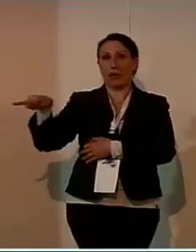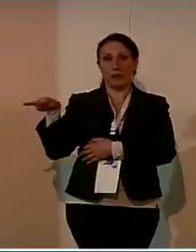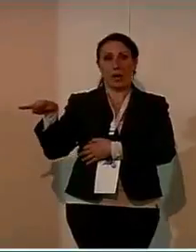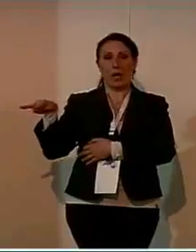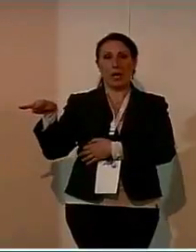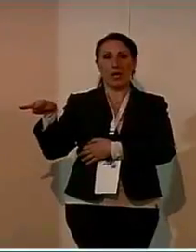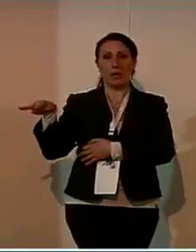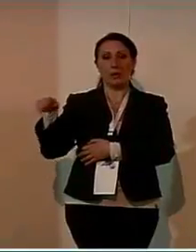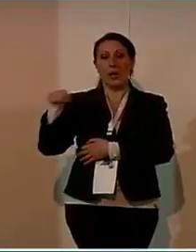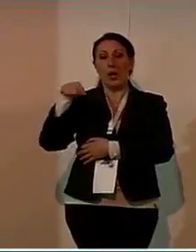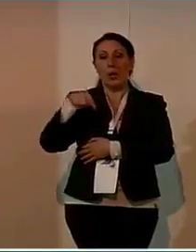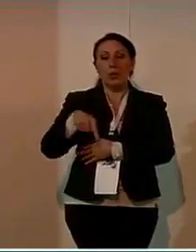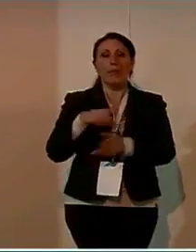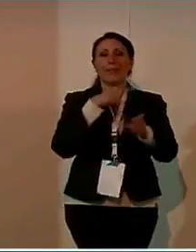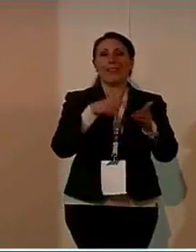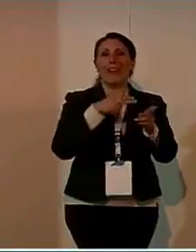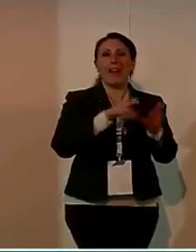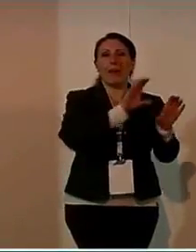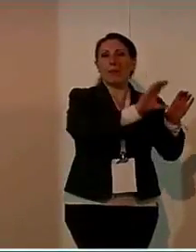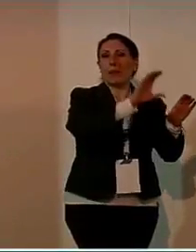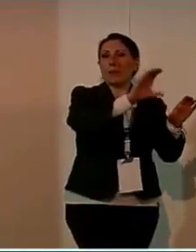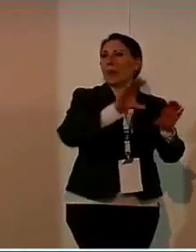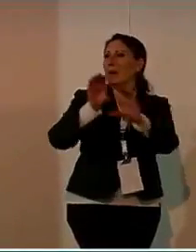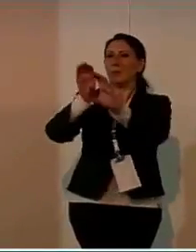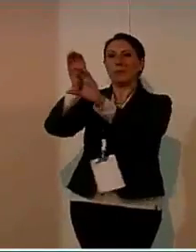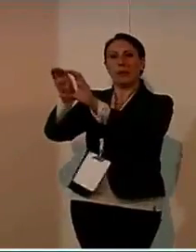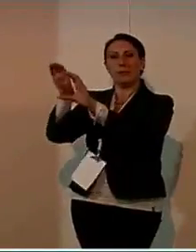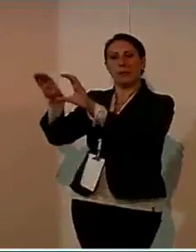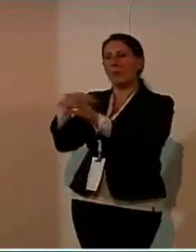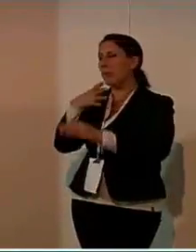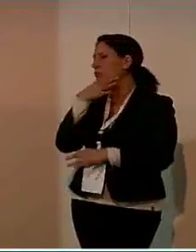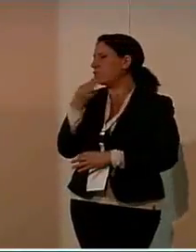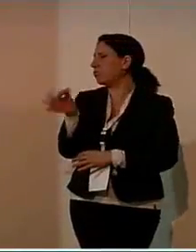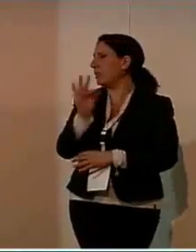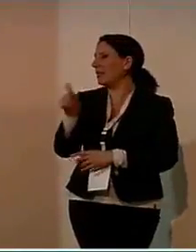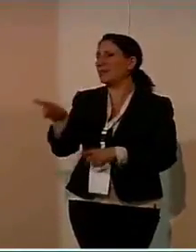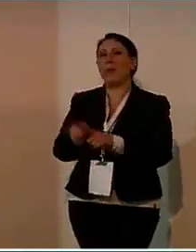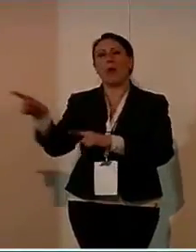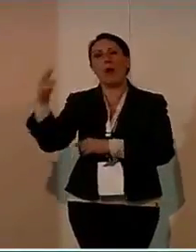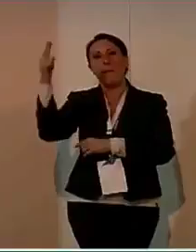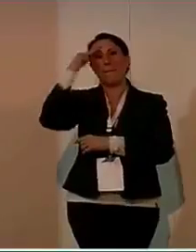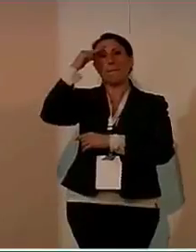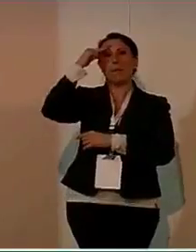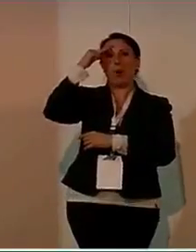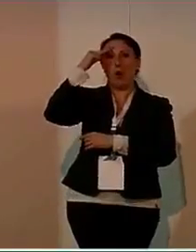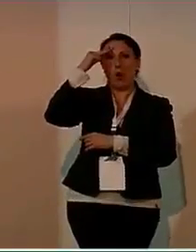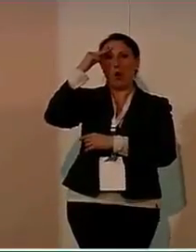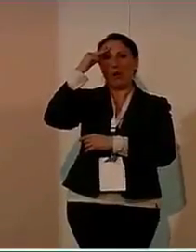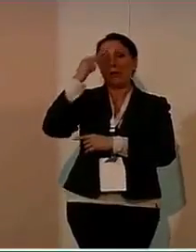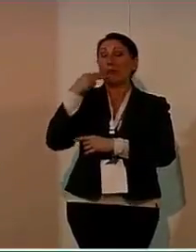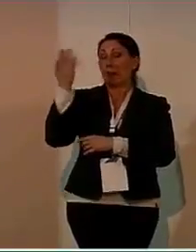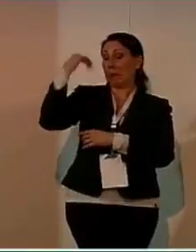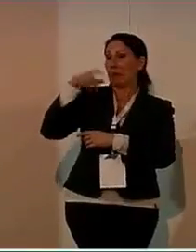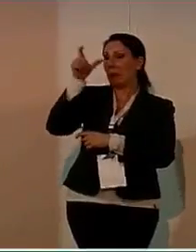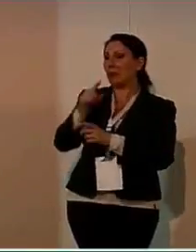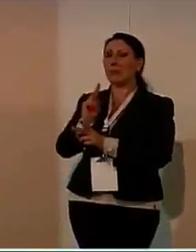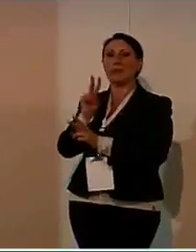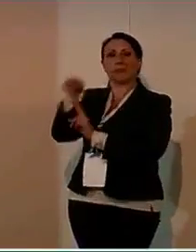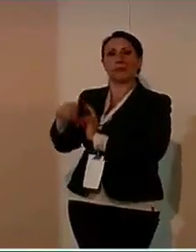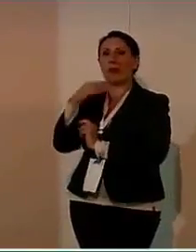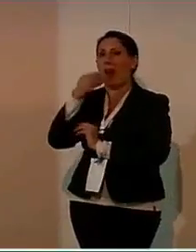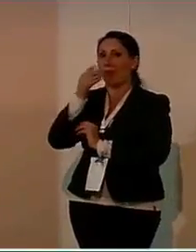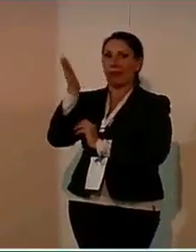queste locomotive splendide sono la nostra memoria chi saliva su questi treni